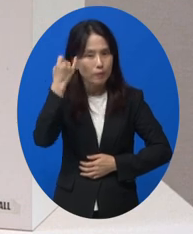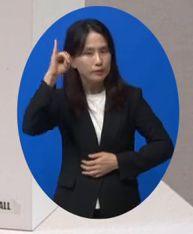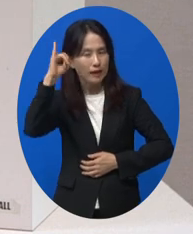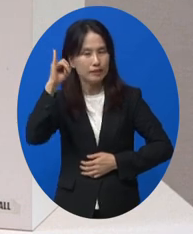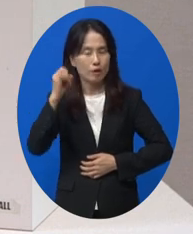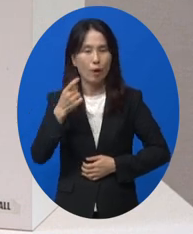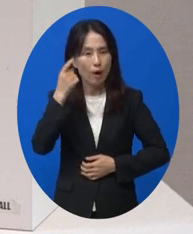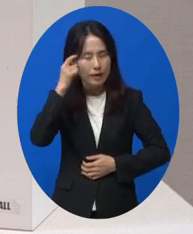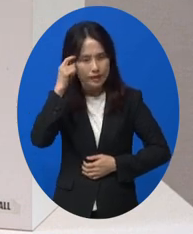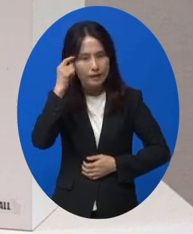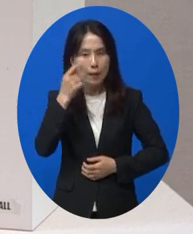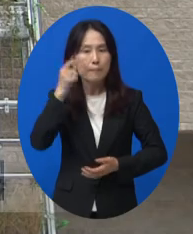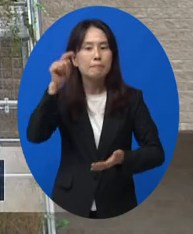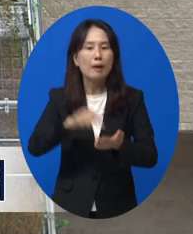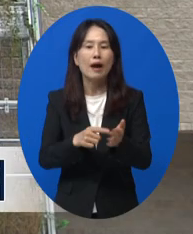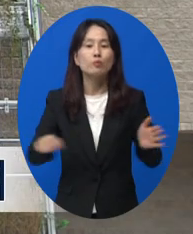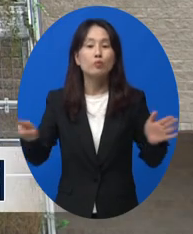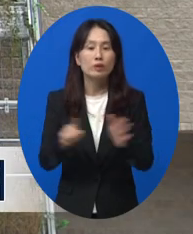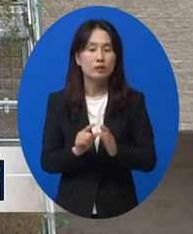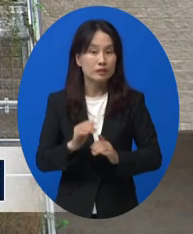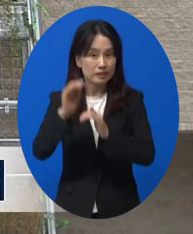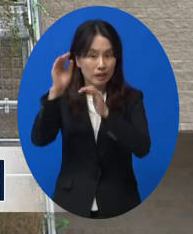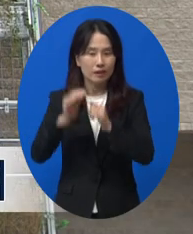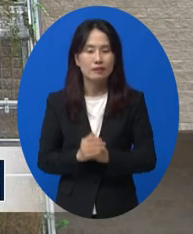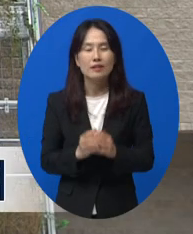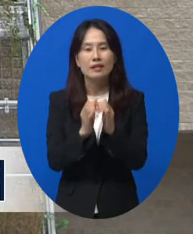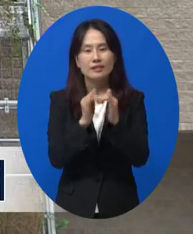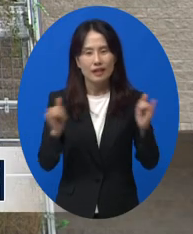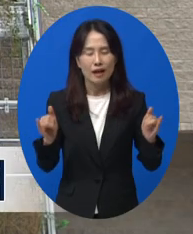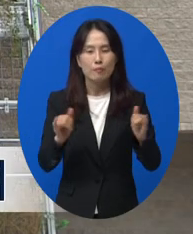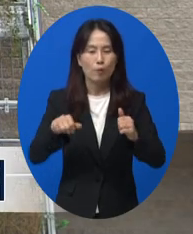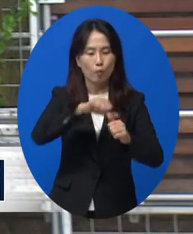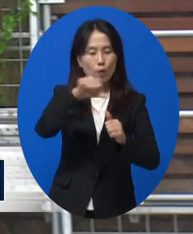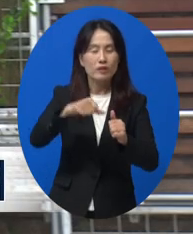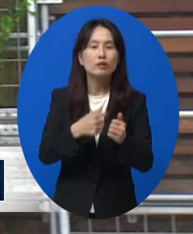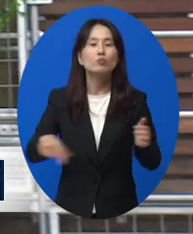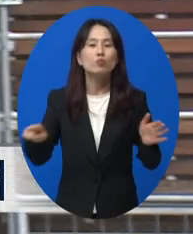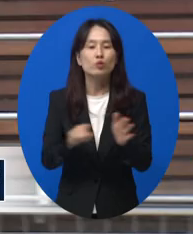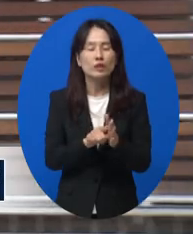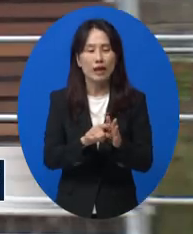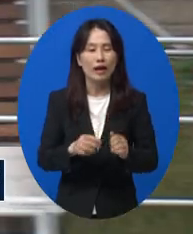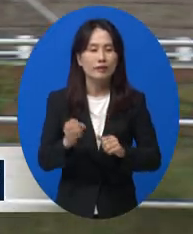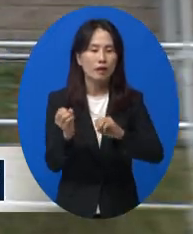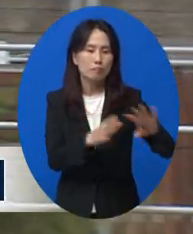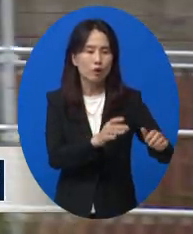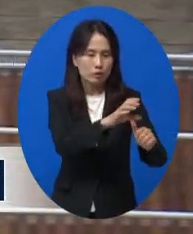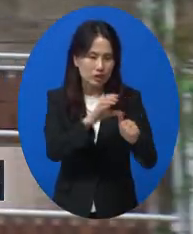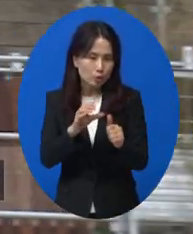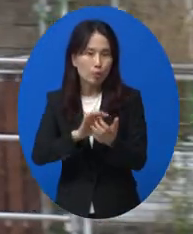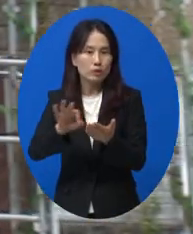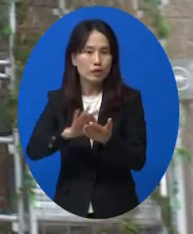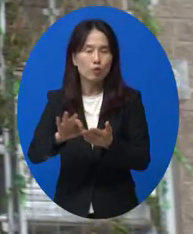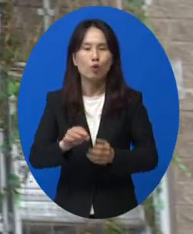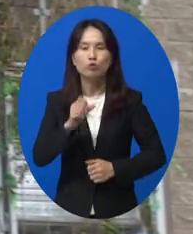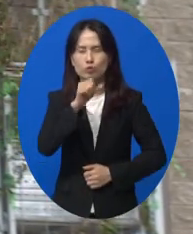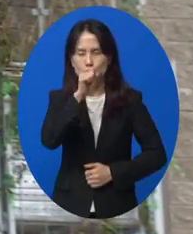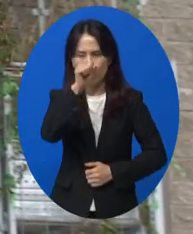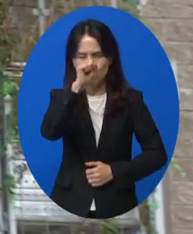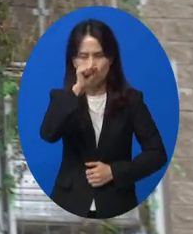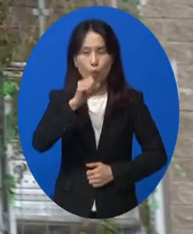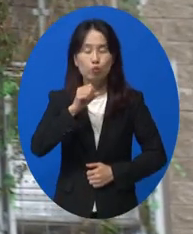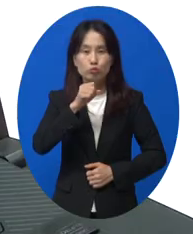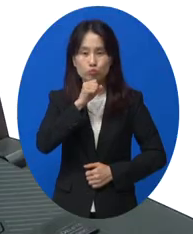위해 진행되고 있습니다 올해는 사람과 환경을 위한 업사이클링을 주제로 우수 작품 수모점을 선정했습니다